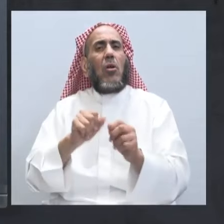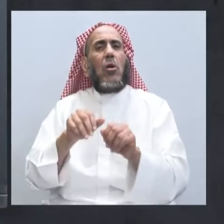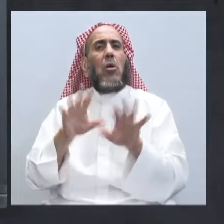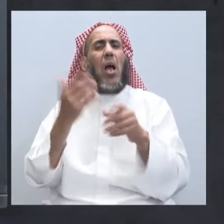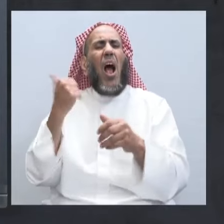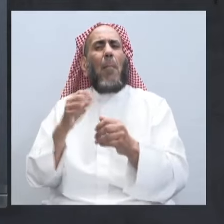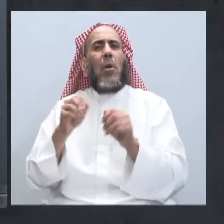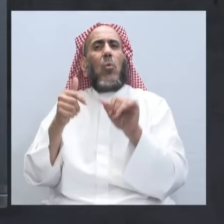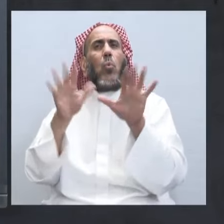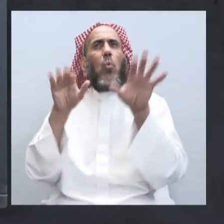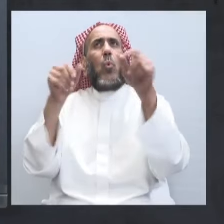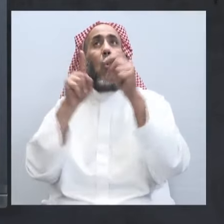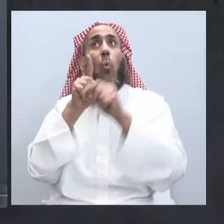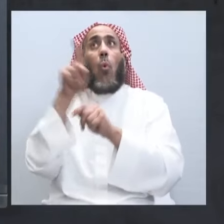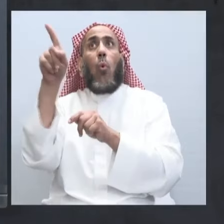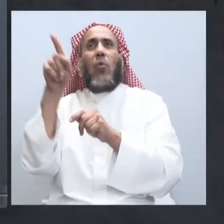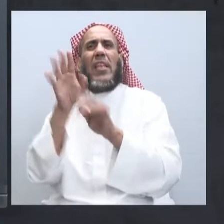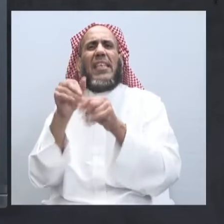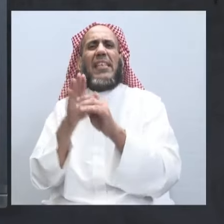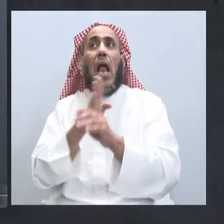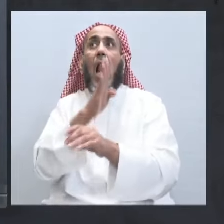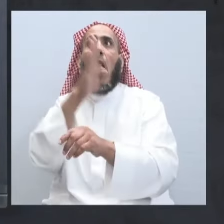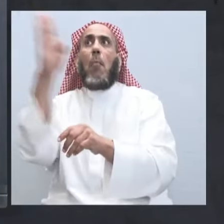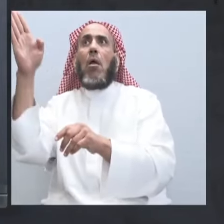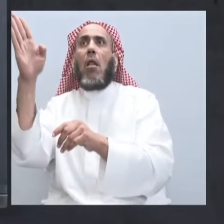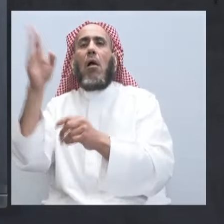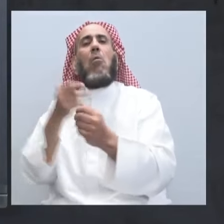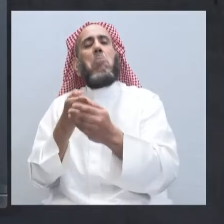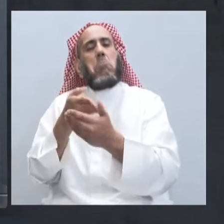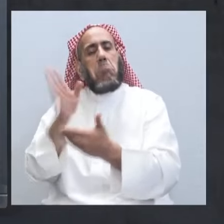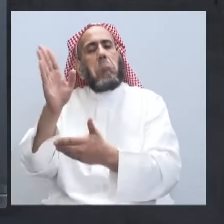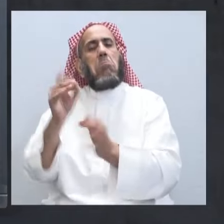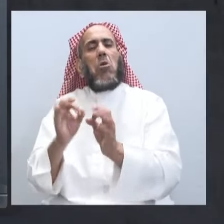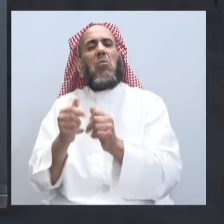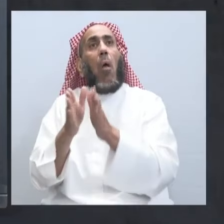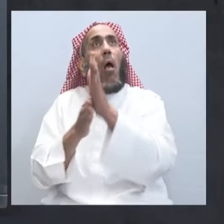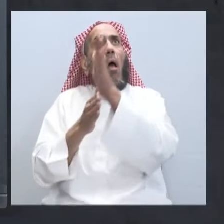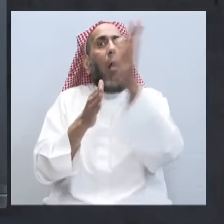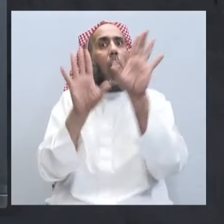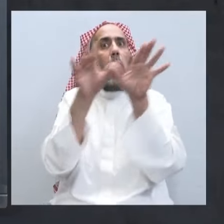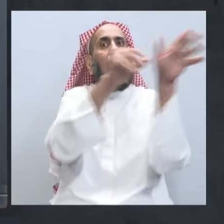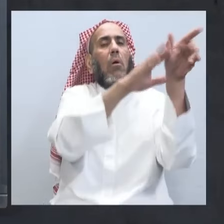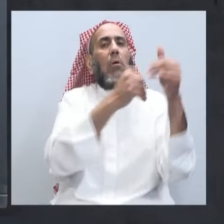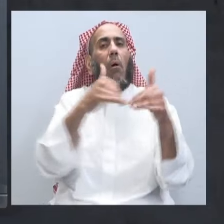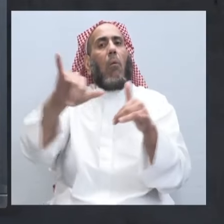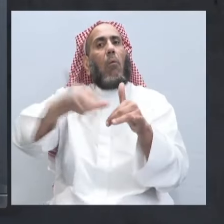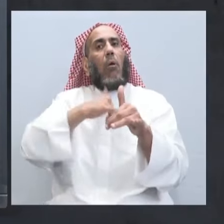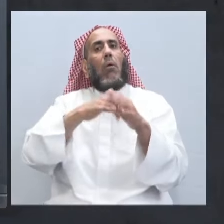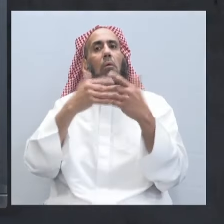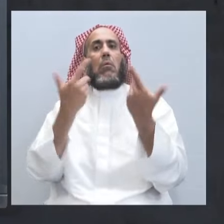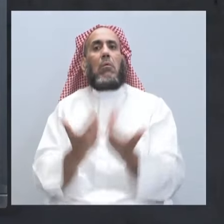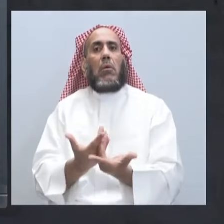قبل لا تقدم على امر فاذا اتجه الى اليمين اقدمت اذا اتجه الى اليسار رجعت هذا